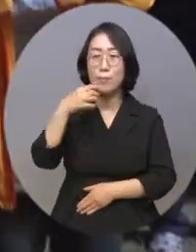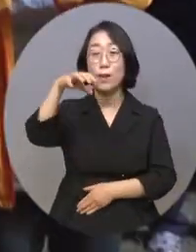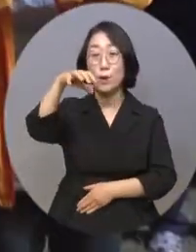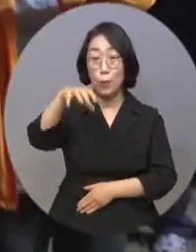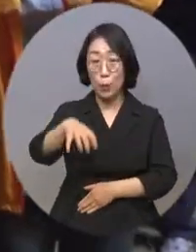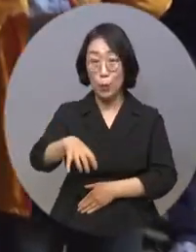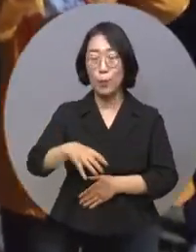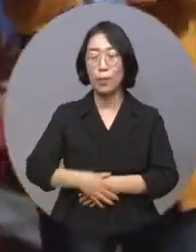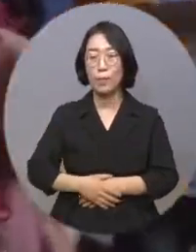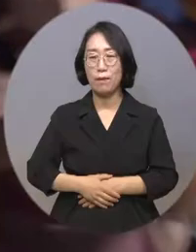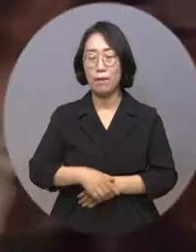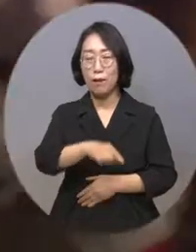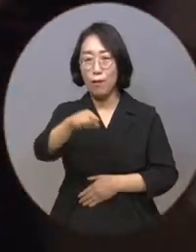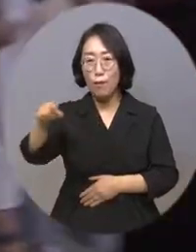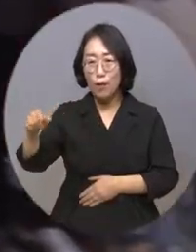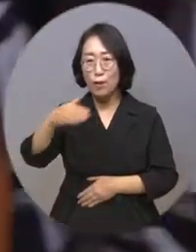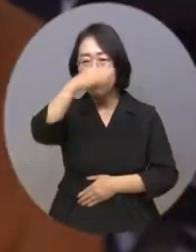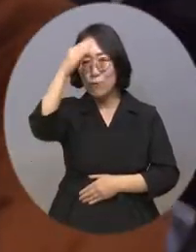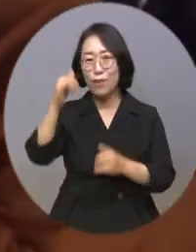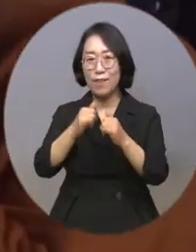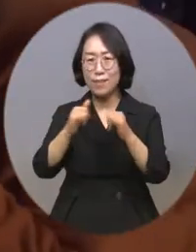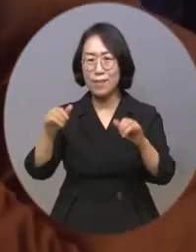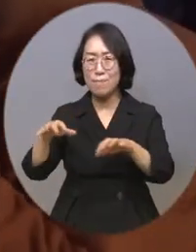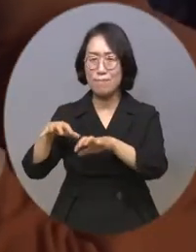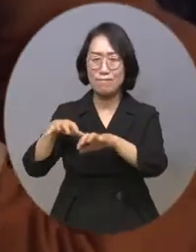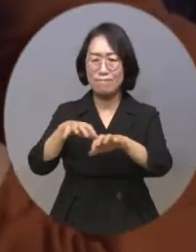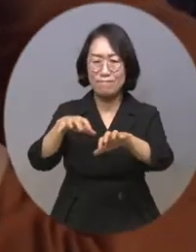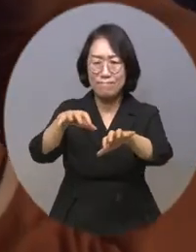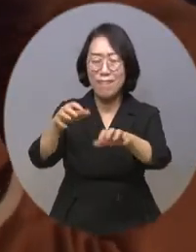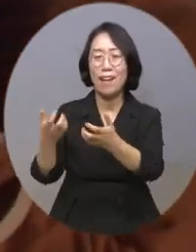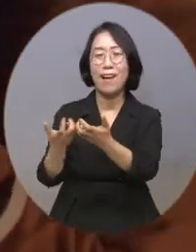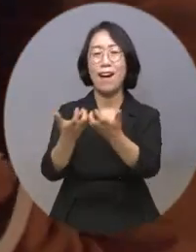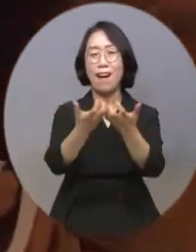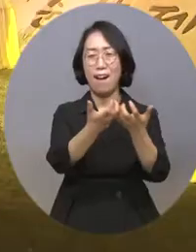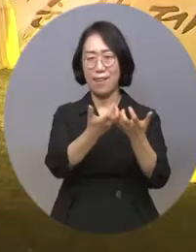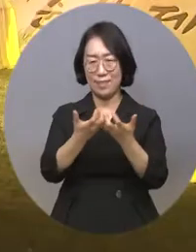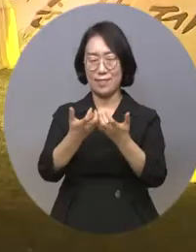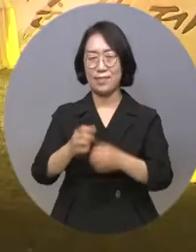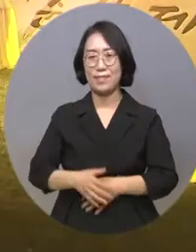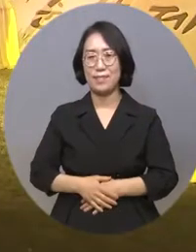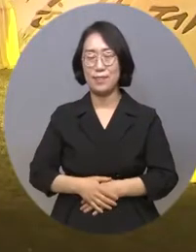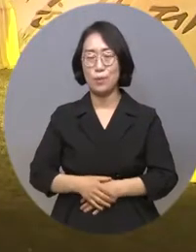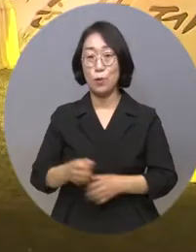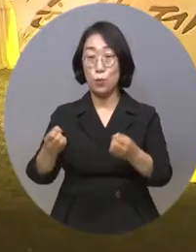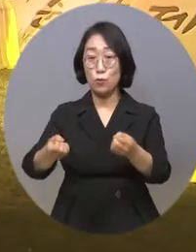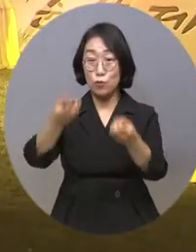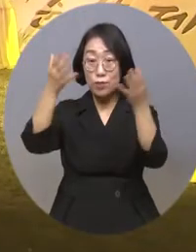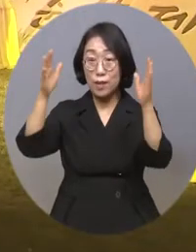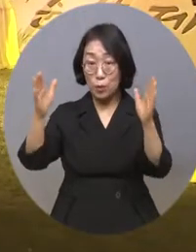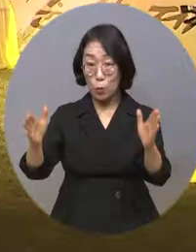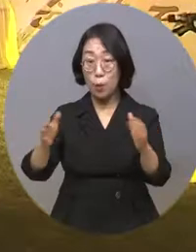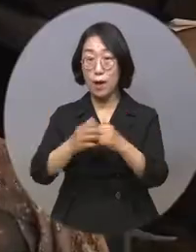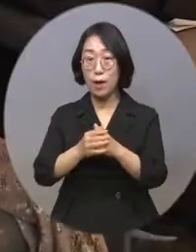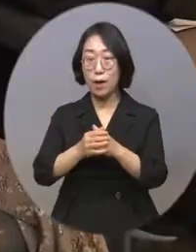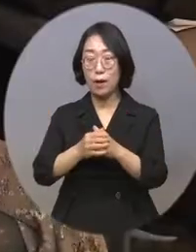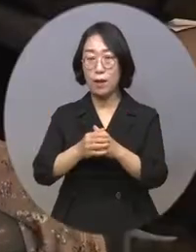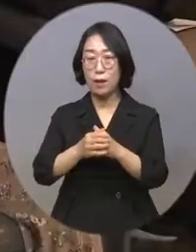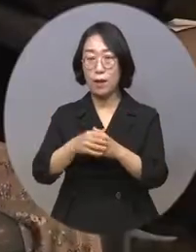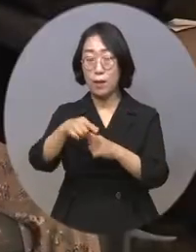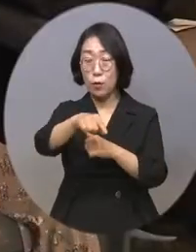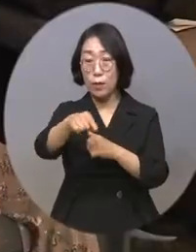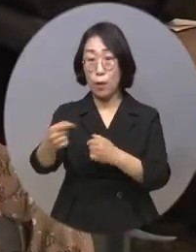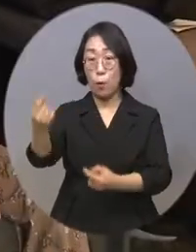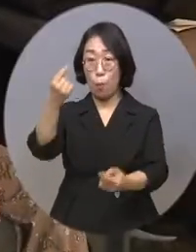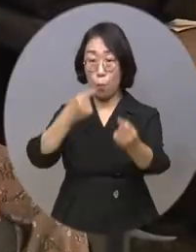야경으로 현지 시민과 관광객들로 가득 찼습니다. 또한 춘향제 기간 동안에는 광한루원을